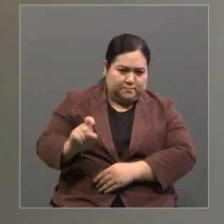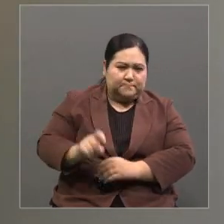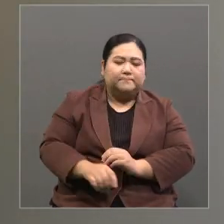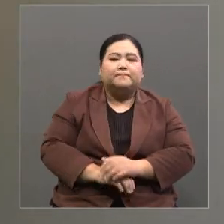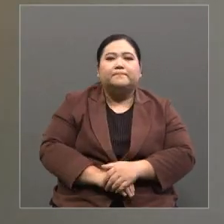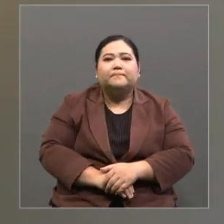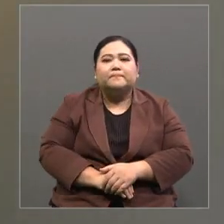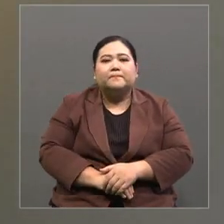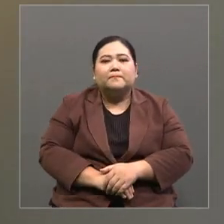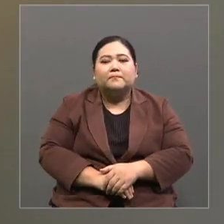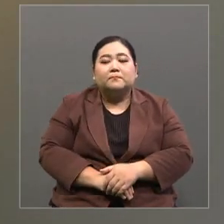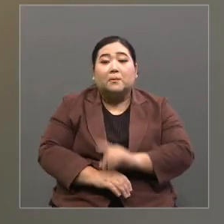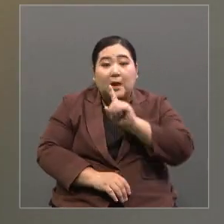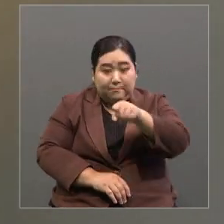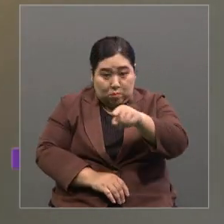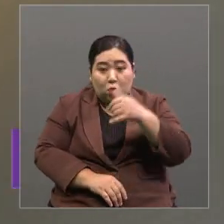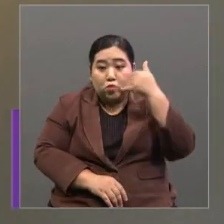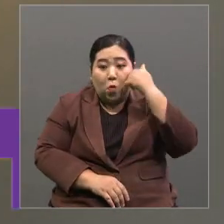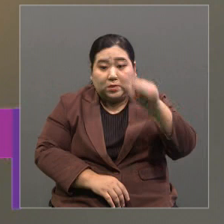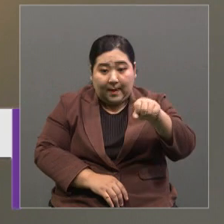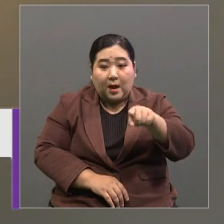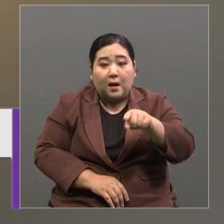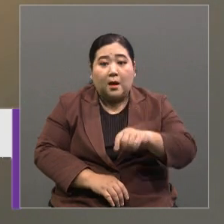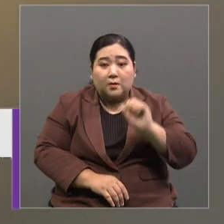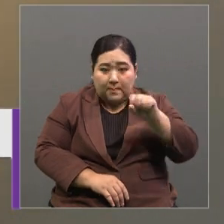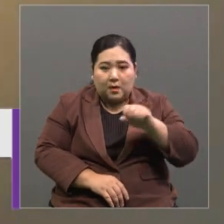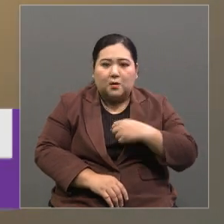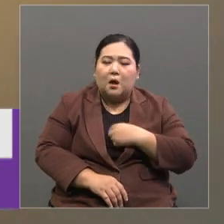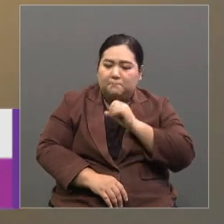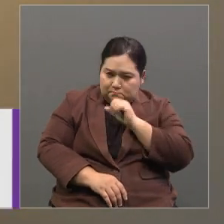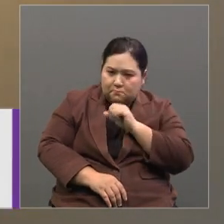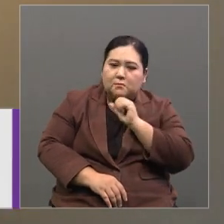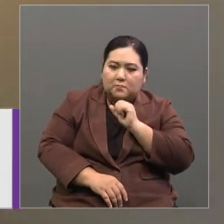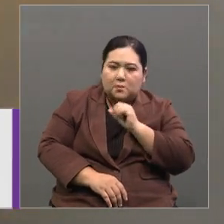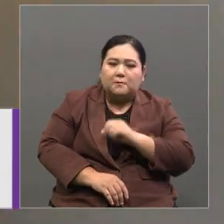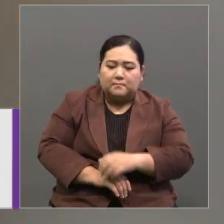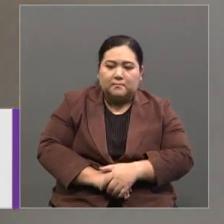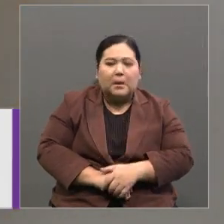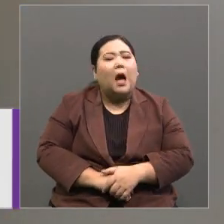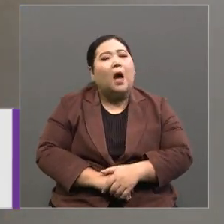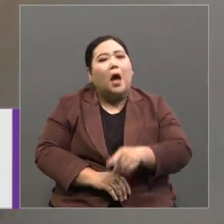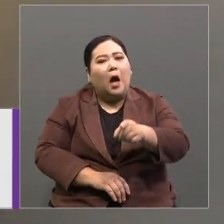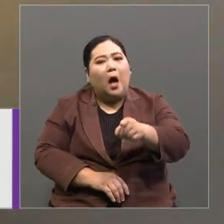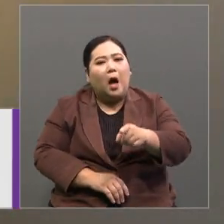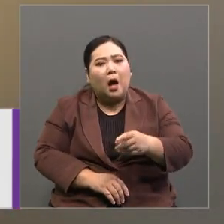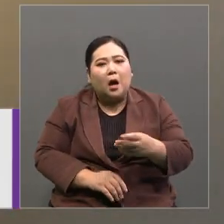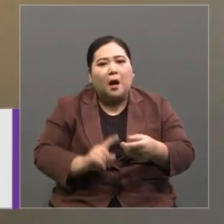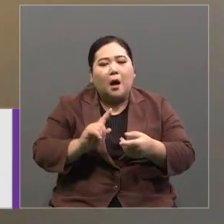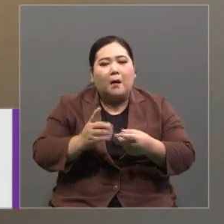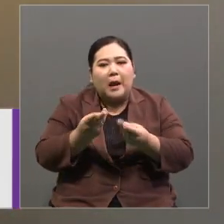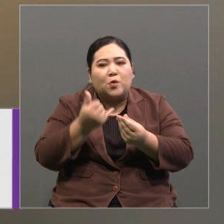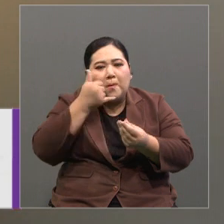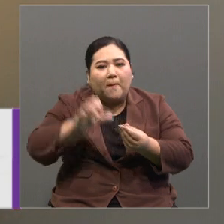เราเป็นคนโทรใช่ไหมที่โทรหาญาติตำรวจ6คนนครปฐมอ่ะ ใช ่เราคนโทรแต่มีเพื่อนมีคนให้ข้อมูลมาใช่ไหม